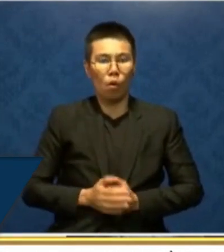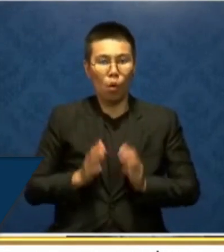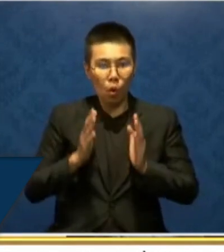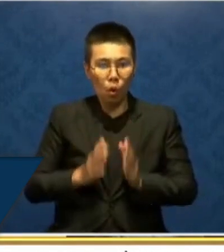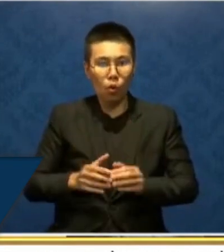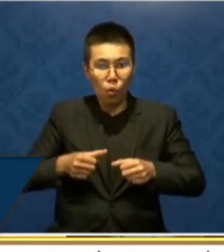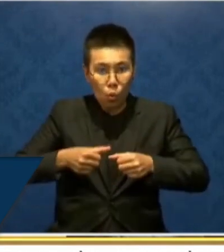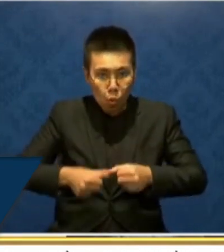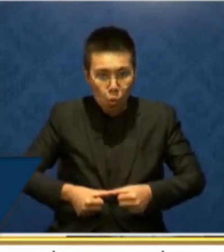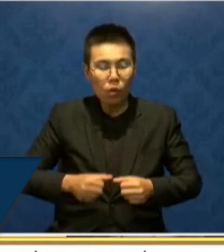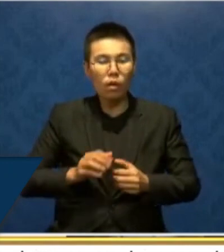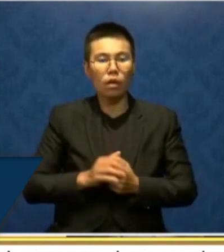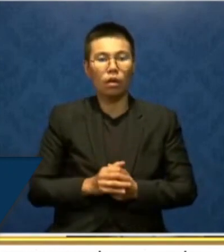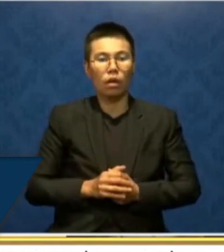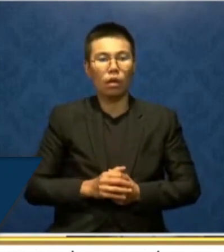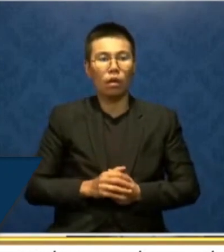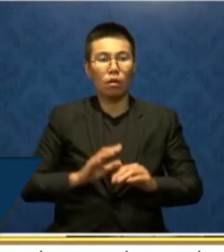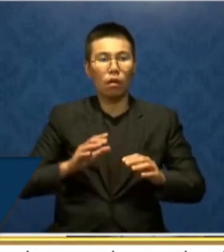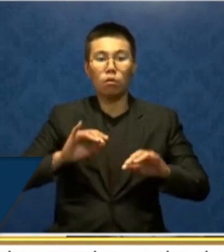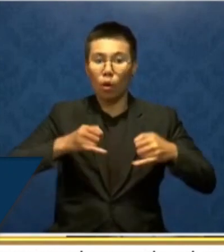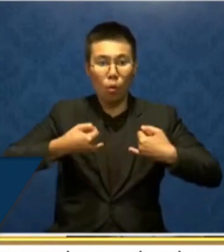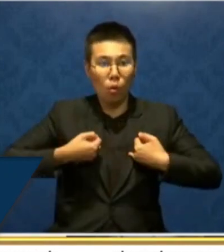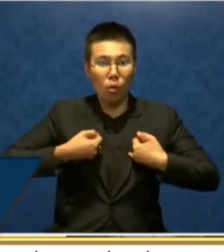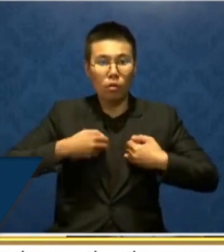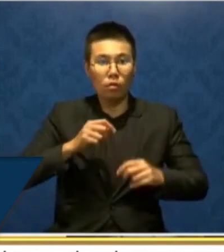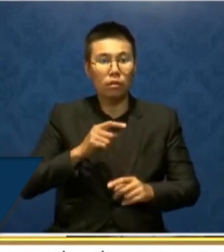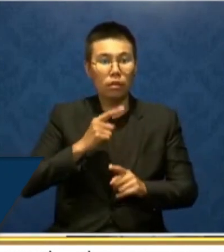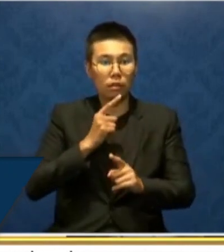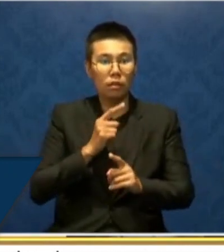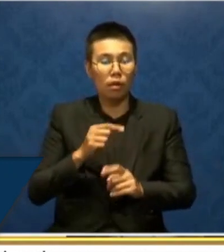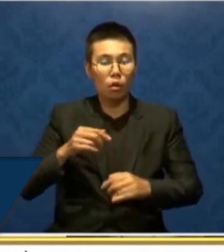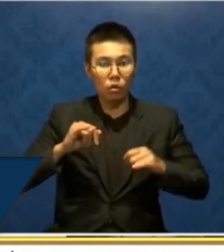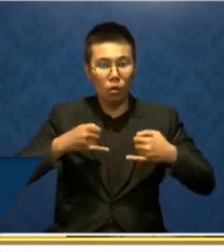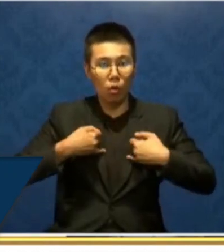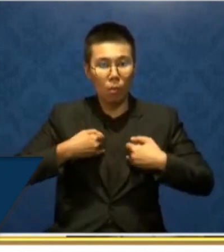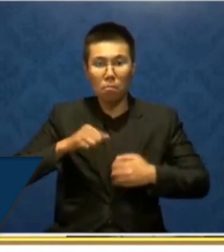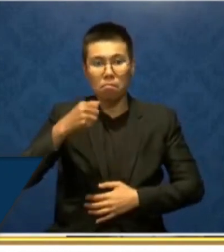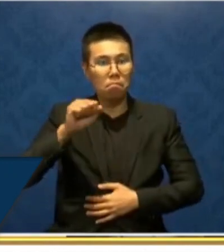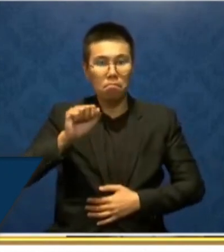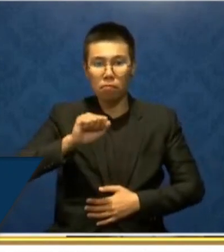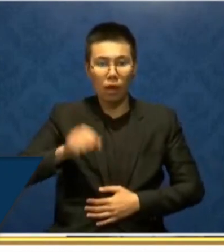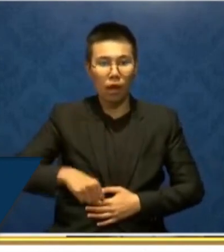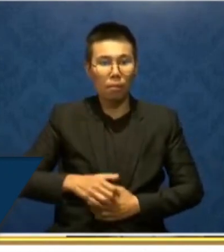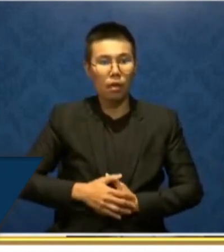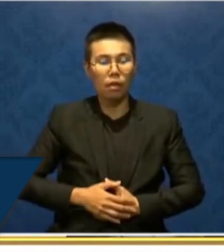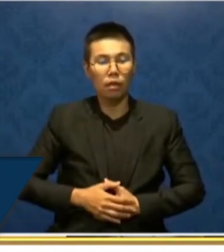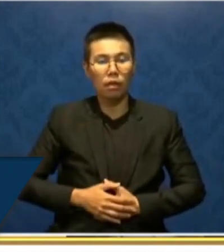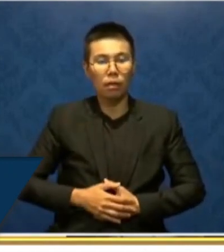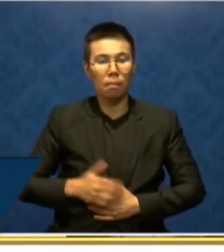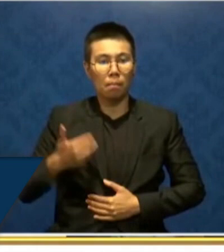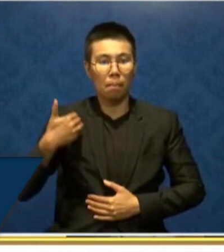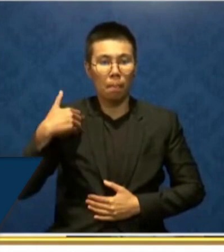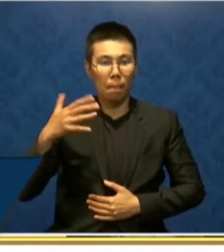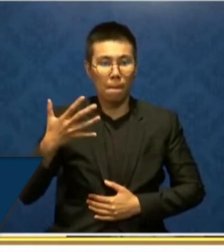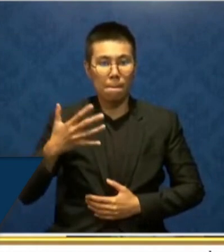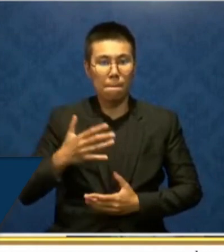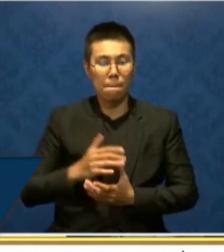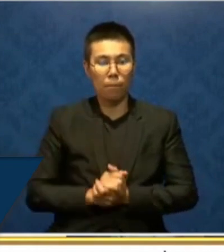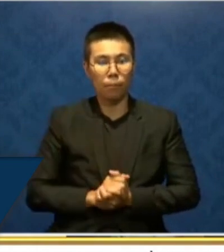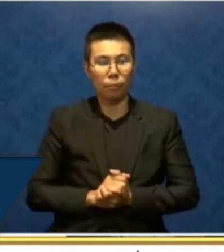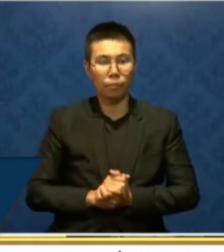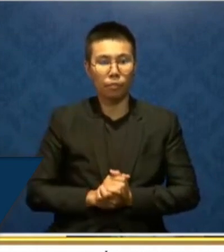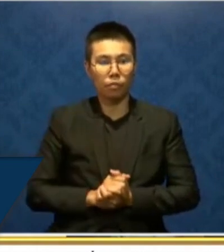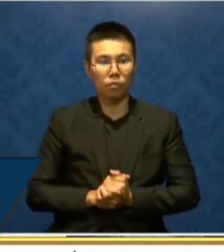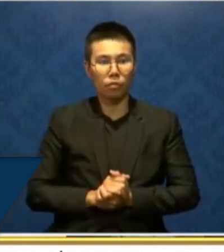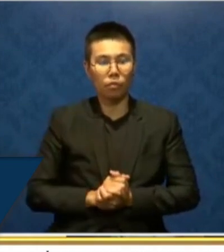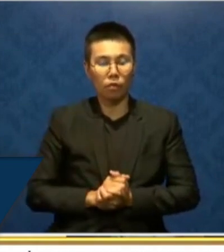เหล่านี้ไม่ได้มีกรรมสิทธิ์ตามกฎหมายผมอยากจะบอกท่านประธานแบบนี้ครับว่าในเรื่องของที่อยู่อาศัยพี่น้องที่อยู่ริมค